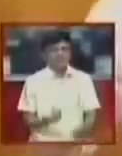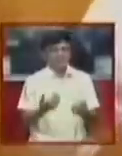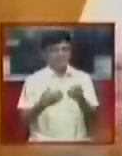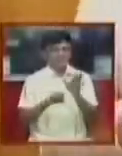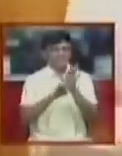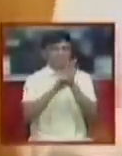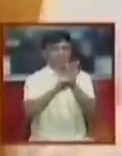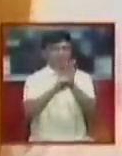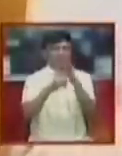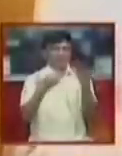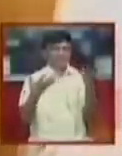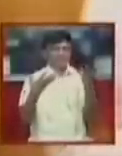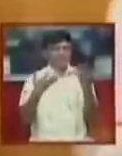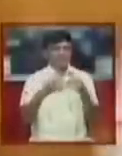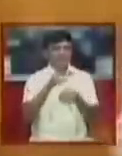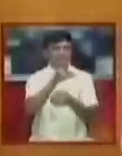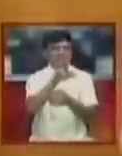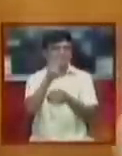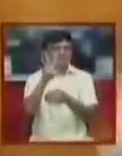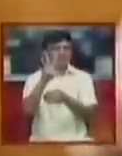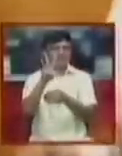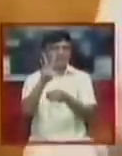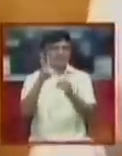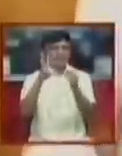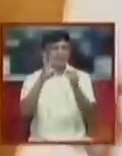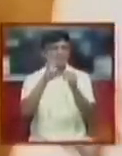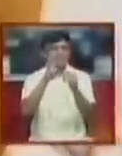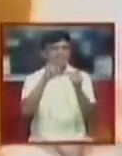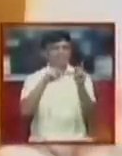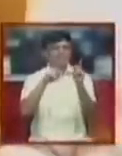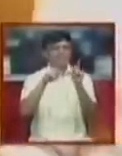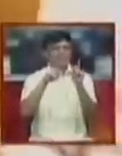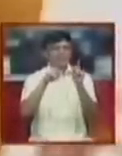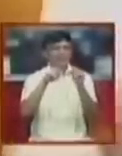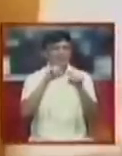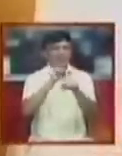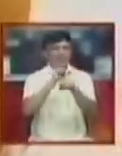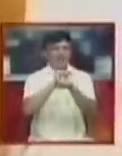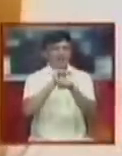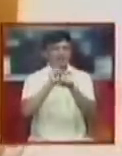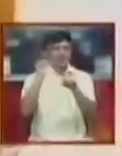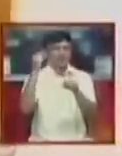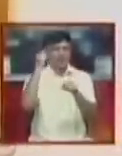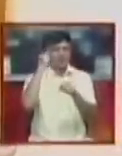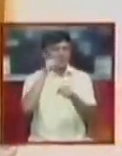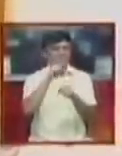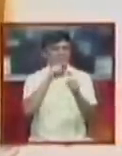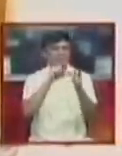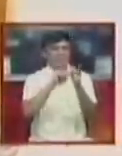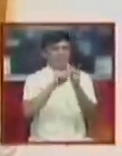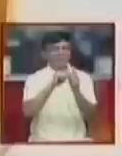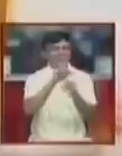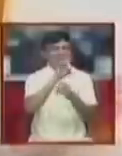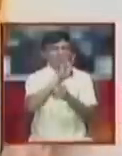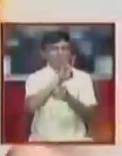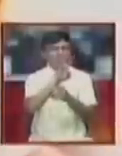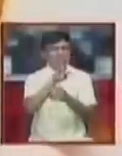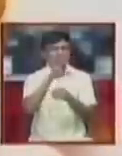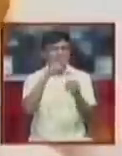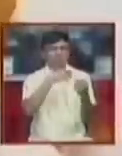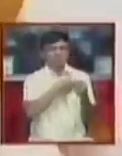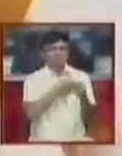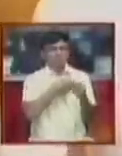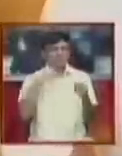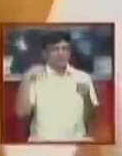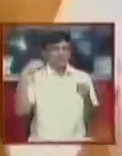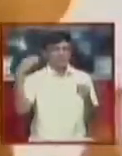Sinampulan na natin ang 34 na kawani ng DNR, isang PNP Provincial Director at 7 Chiefs of Police.